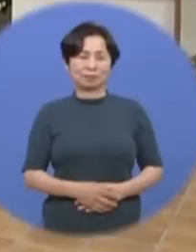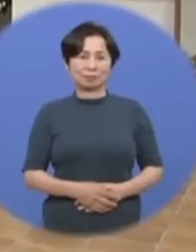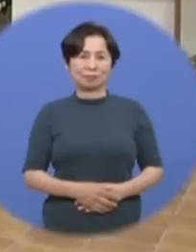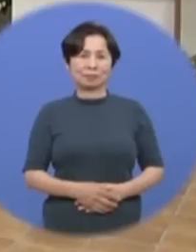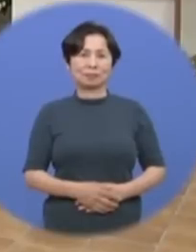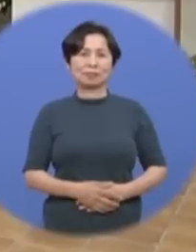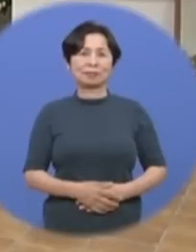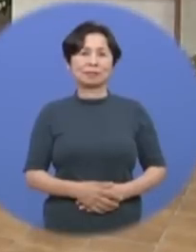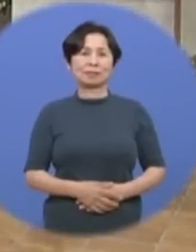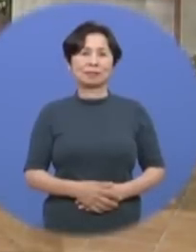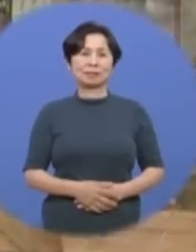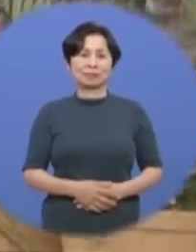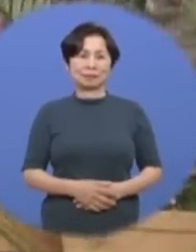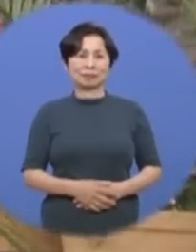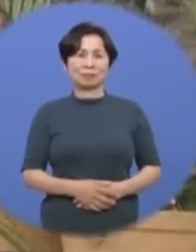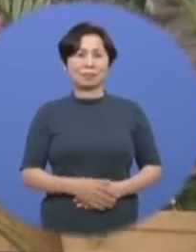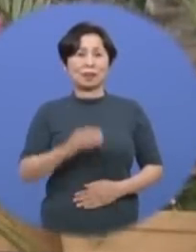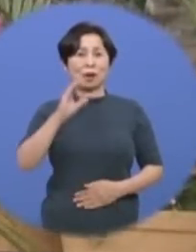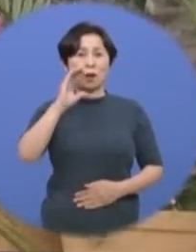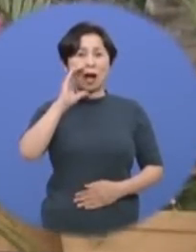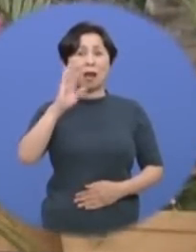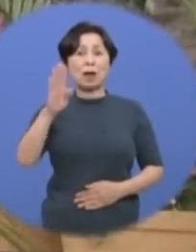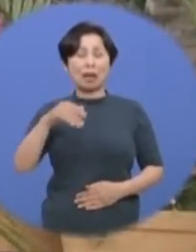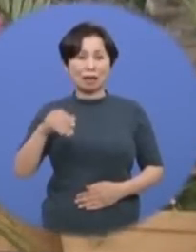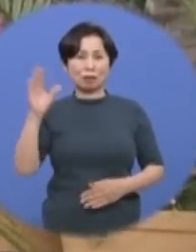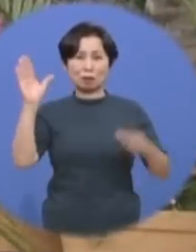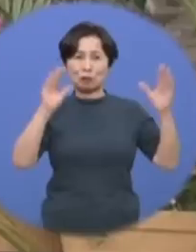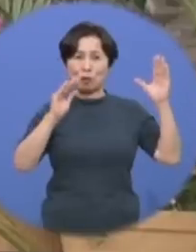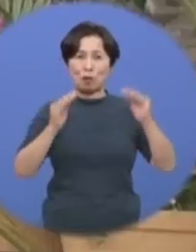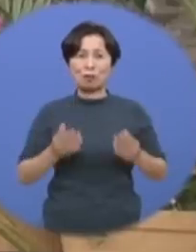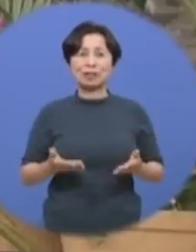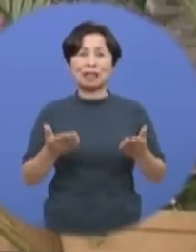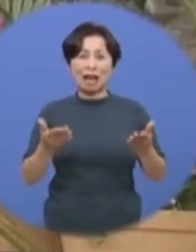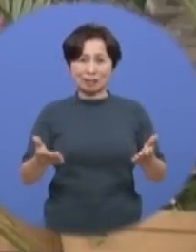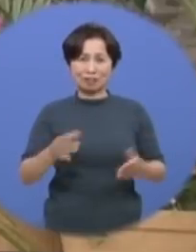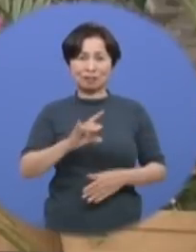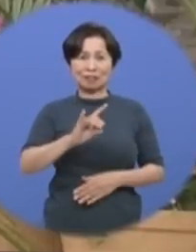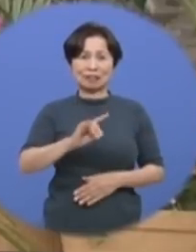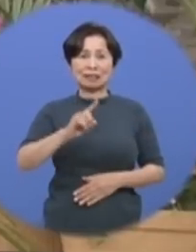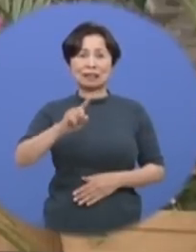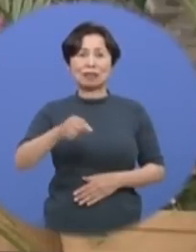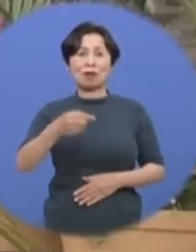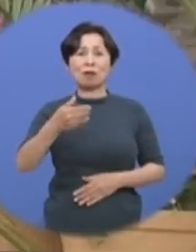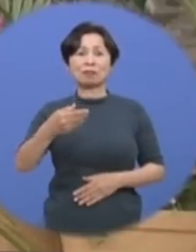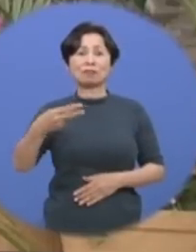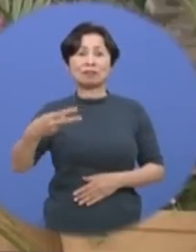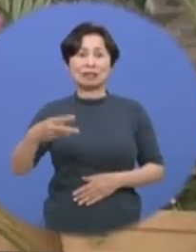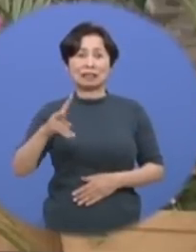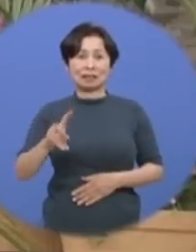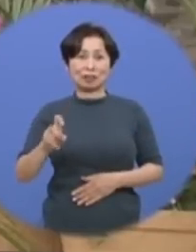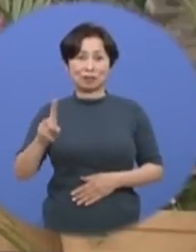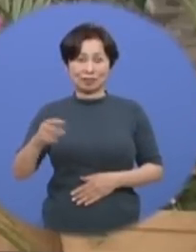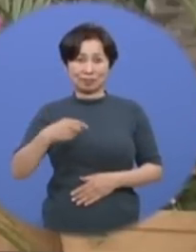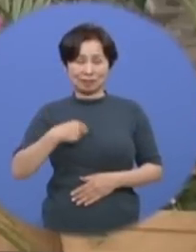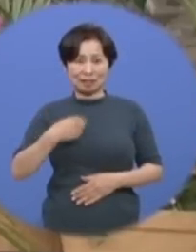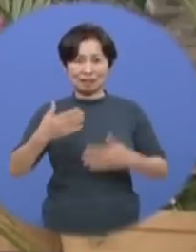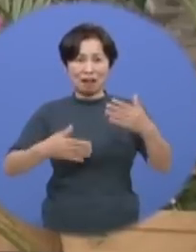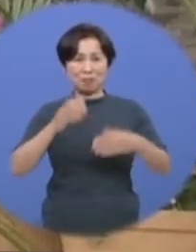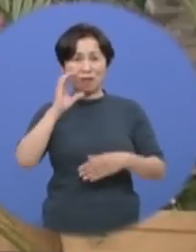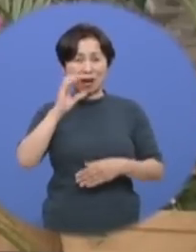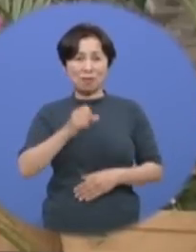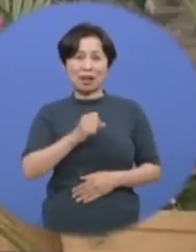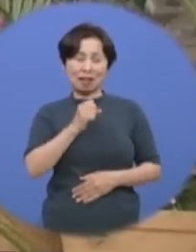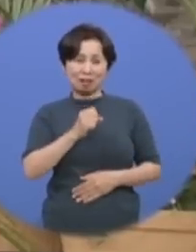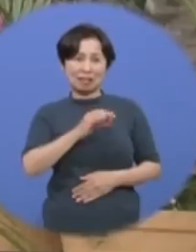うん和歌山県の情報をお伝えする紀の国21テレビ岡山アナウンサーの佐藤瑞穂